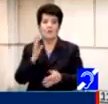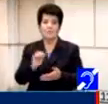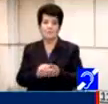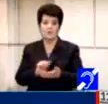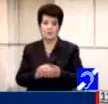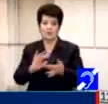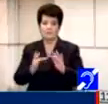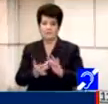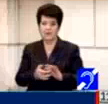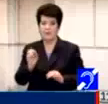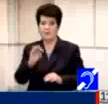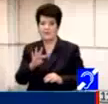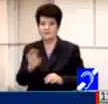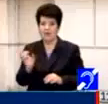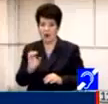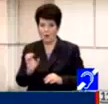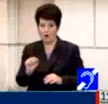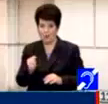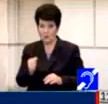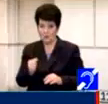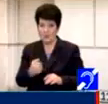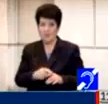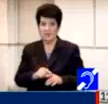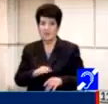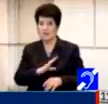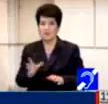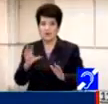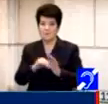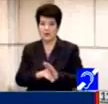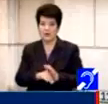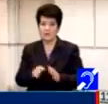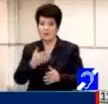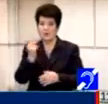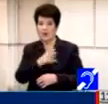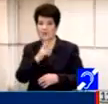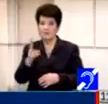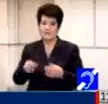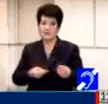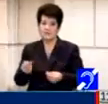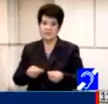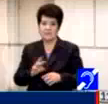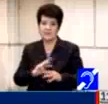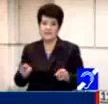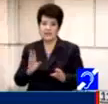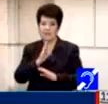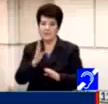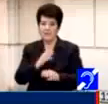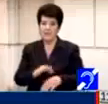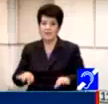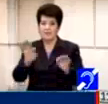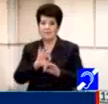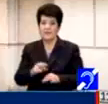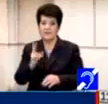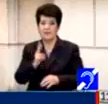pe site-ul instituției pe 14 august. Dar ordinul nu poate fi pus în aplicare pentru că nu are cine să-l semneze. Ministerul Mediului nu mai are